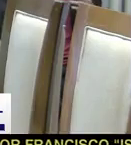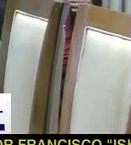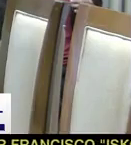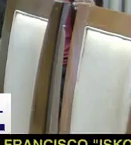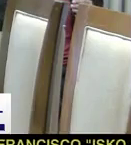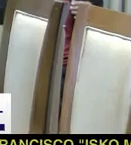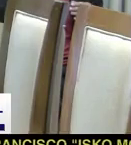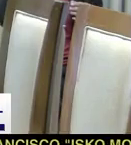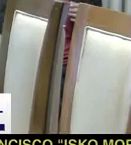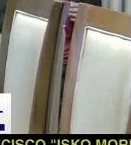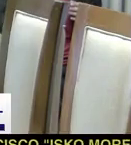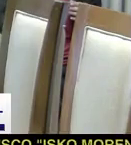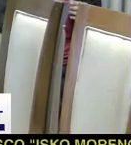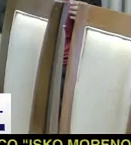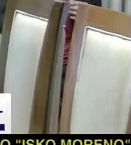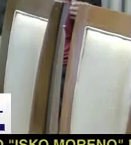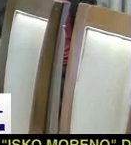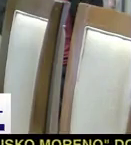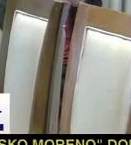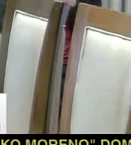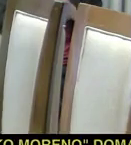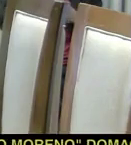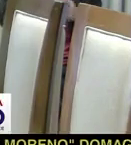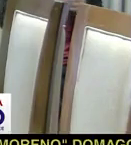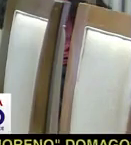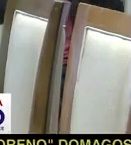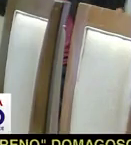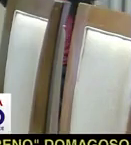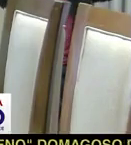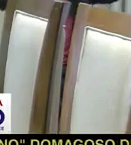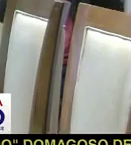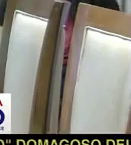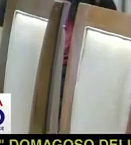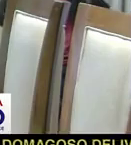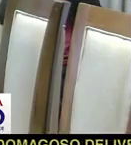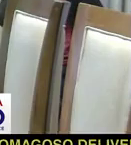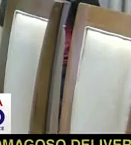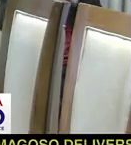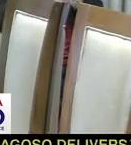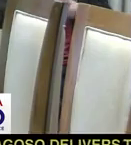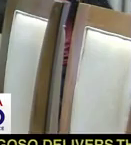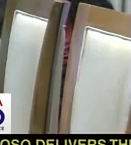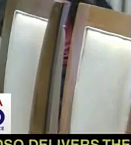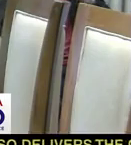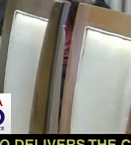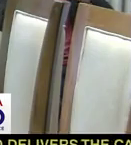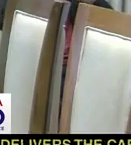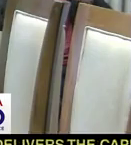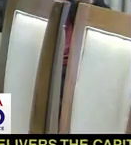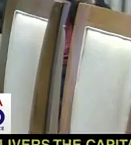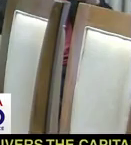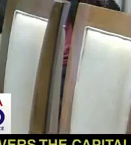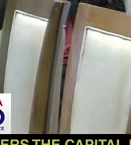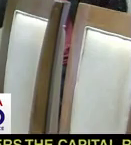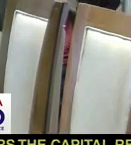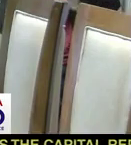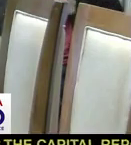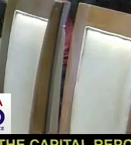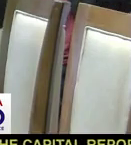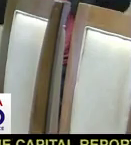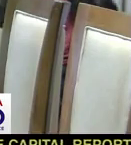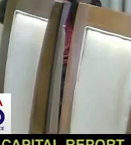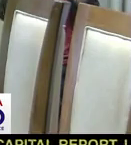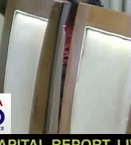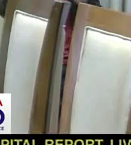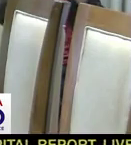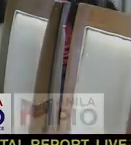masasabi natin na kahit singkunduling ng pera ng taong bayan galing sa kaban, wala hong